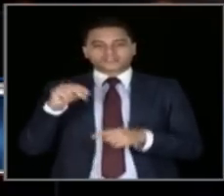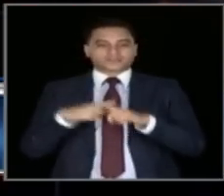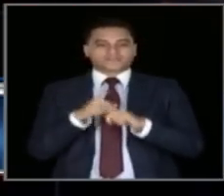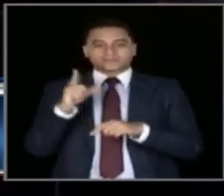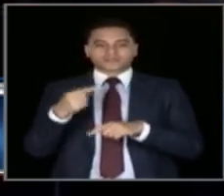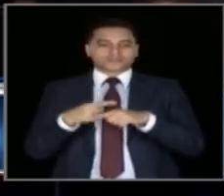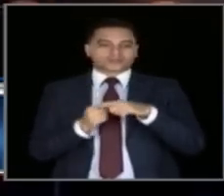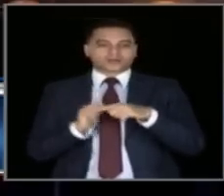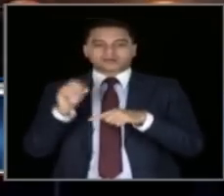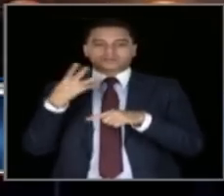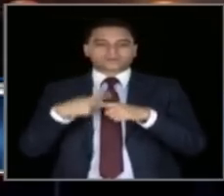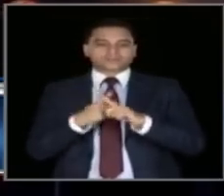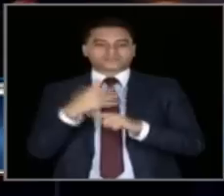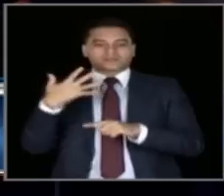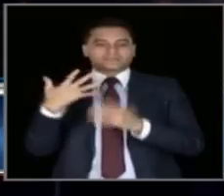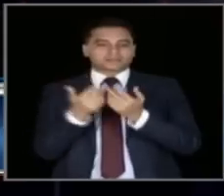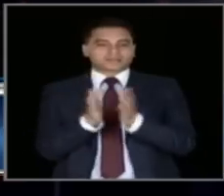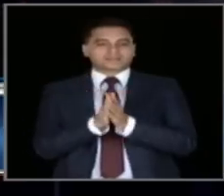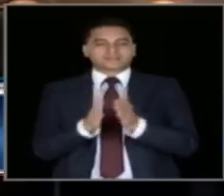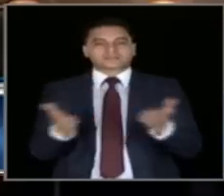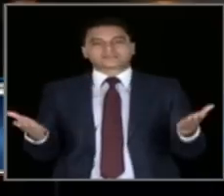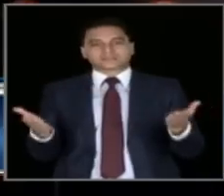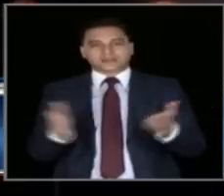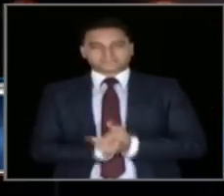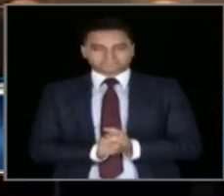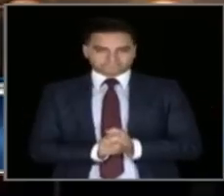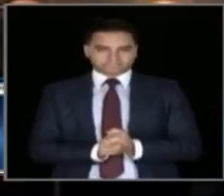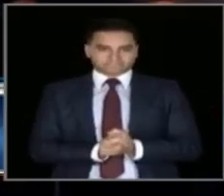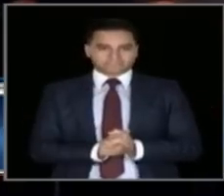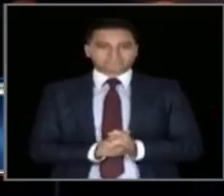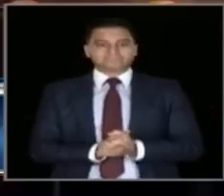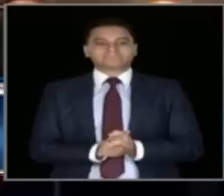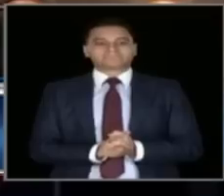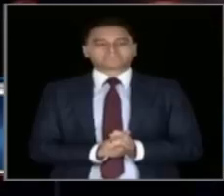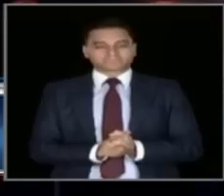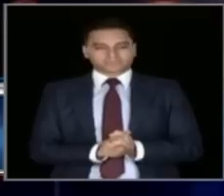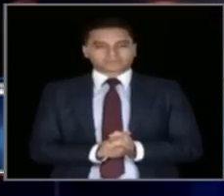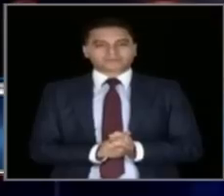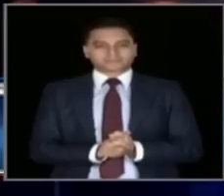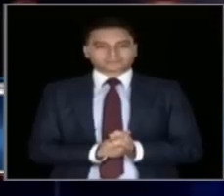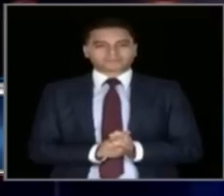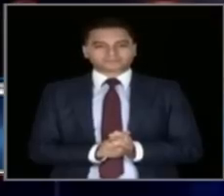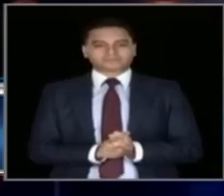20 في 15 ناقص 14 في 5